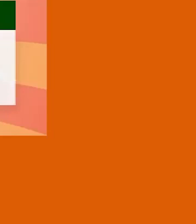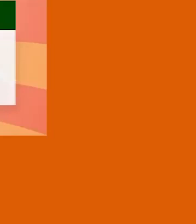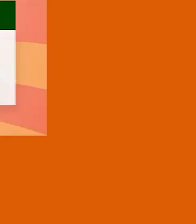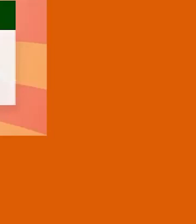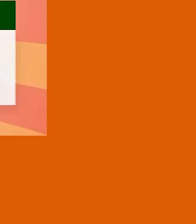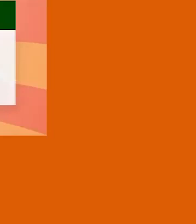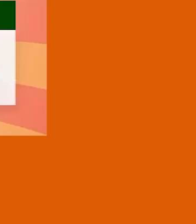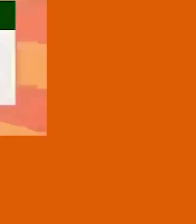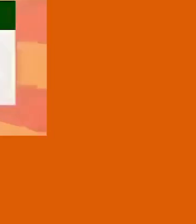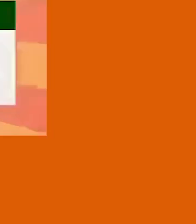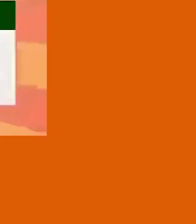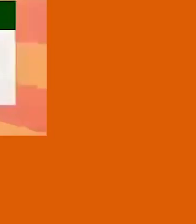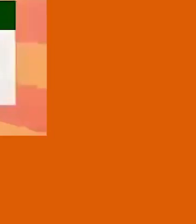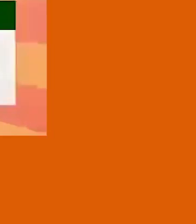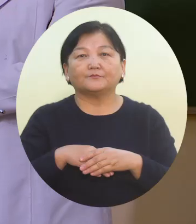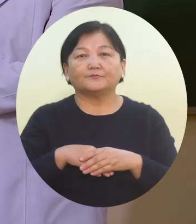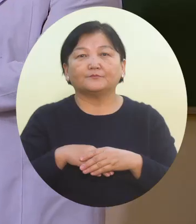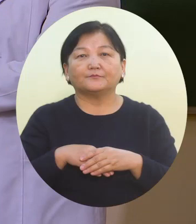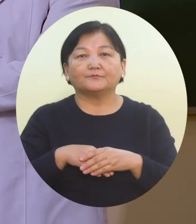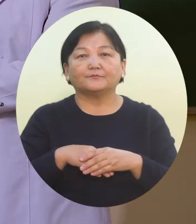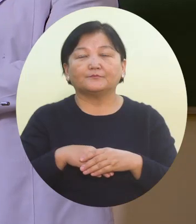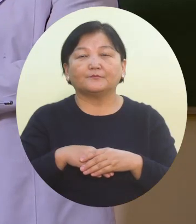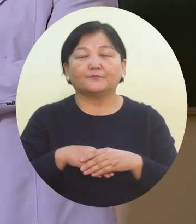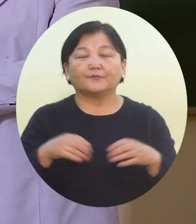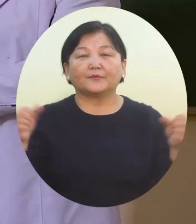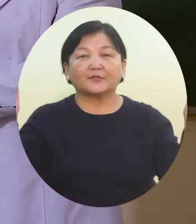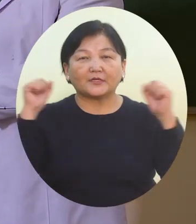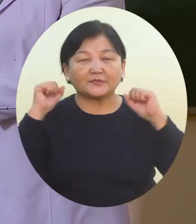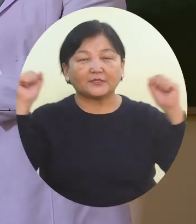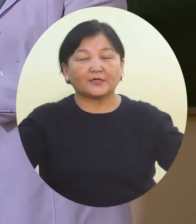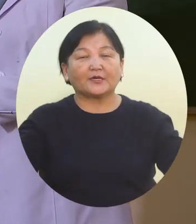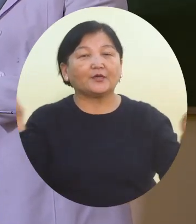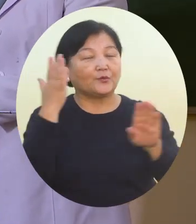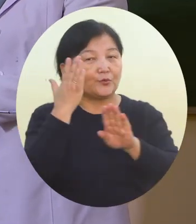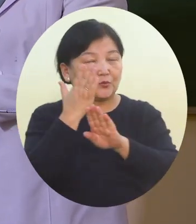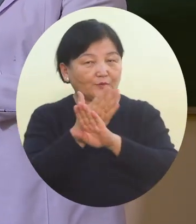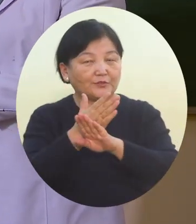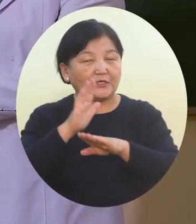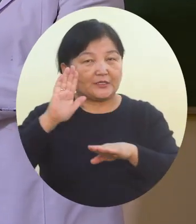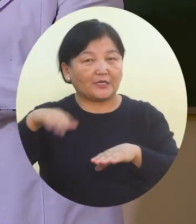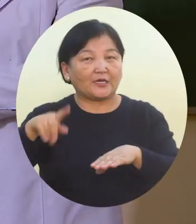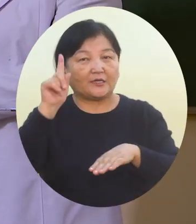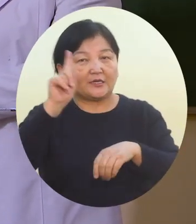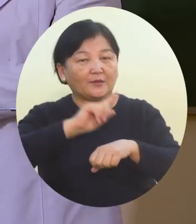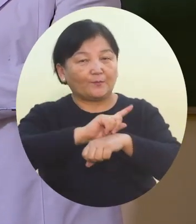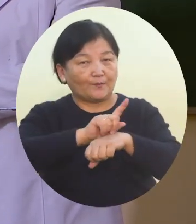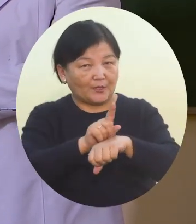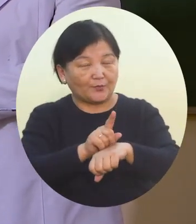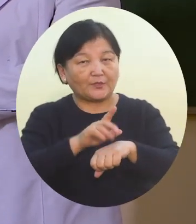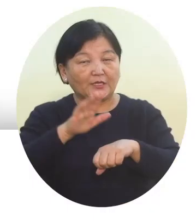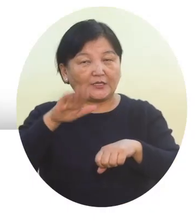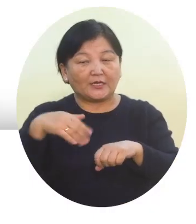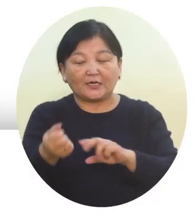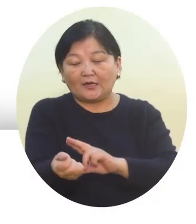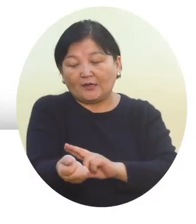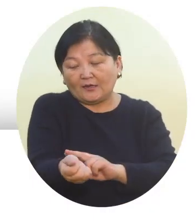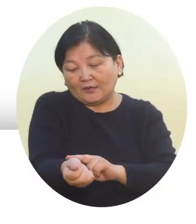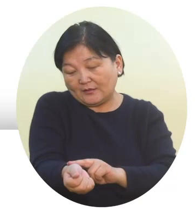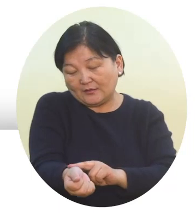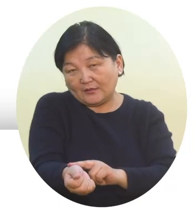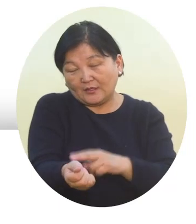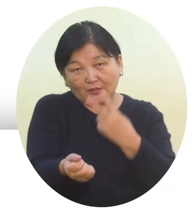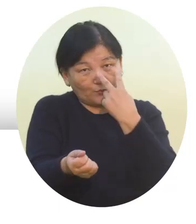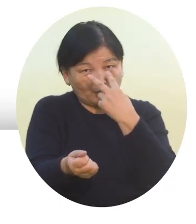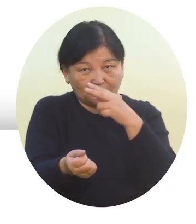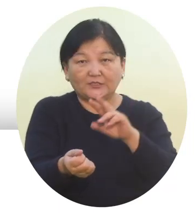28 29 За дасгалаа хийж дуусаад 1 минутын дараа Суцныхаа цохилтыг хэмжих ёстой.